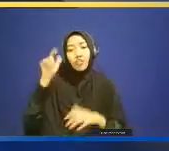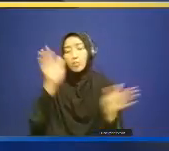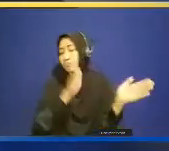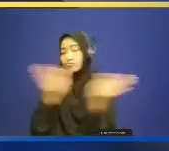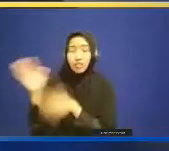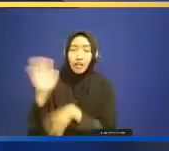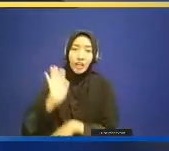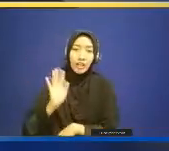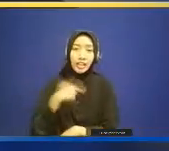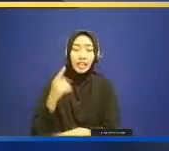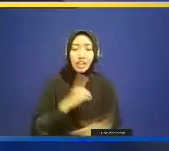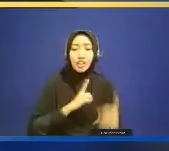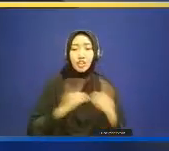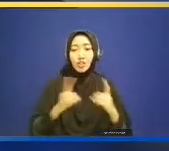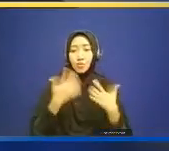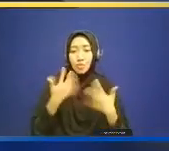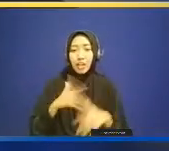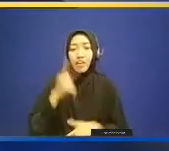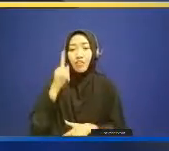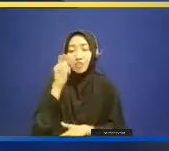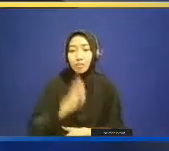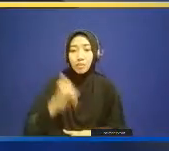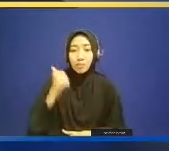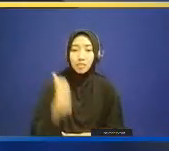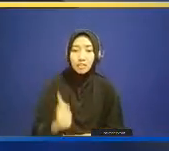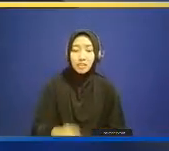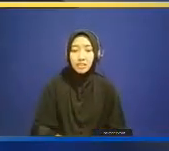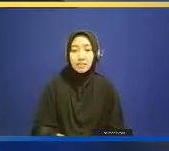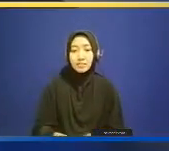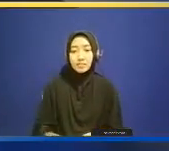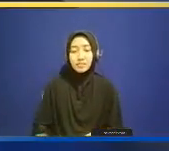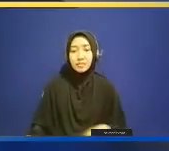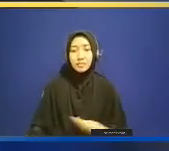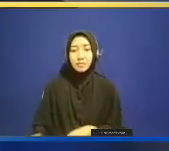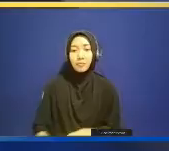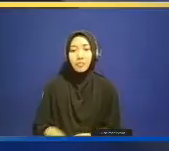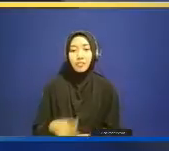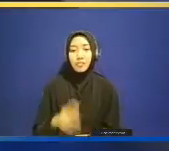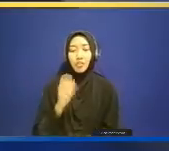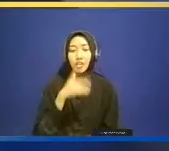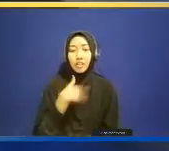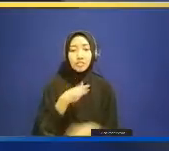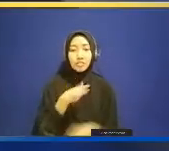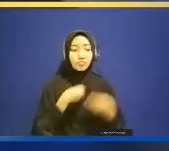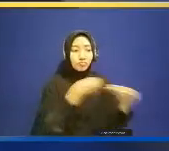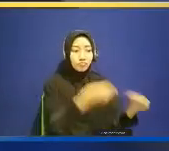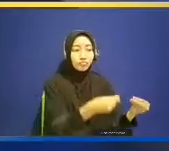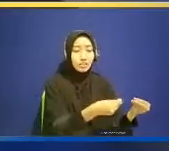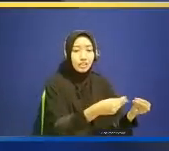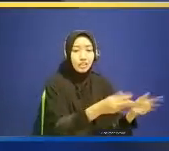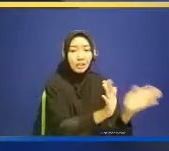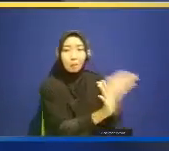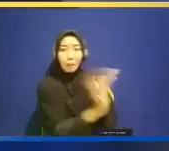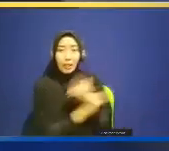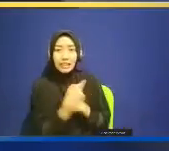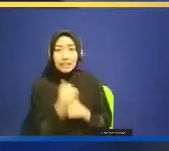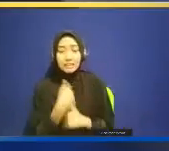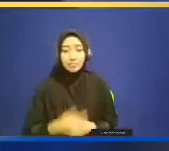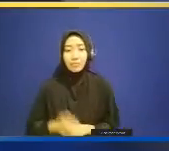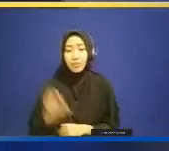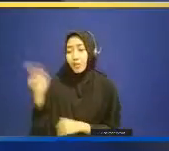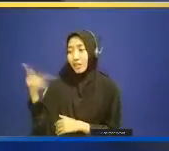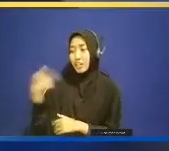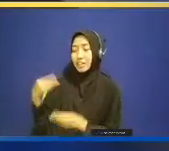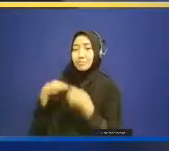setelah kita diskusi kita bisa foto gitu ya Ndah ya oke mungkin saya kasih ke kamu dulu sebelum kamu kasih like saya jadi kita saling